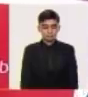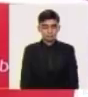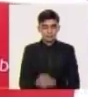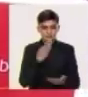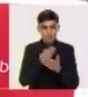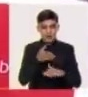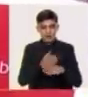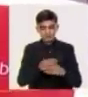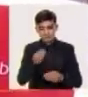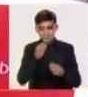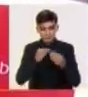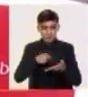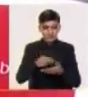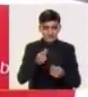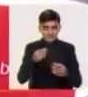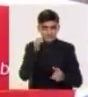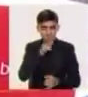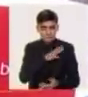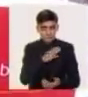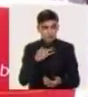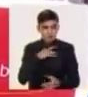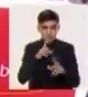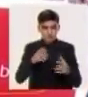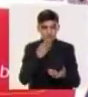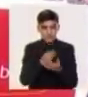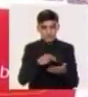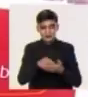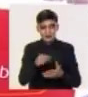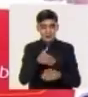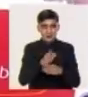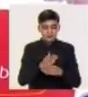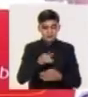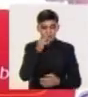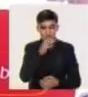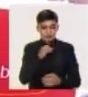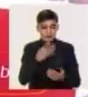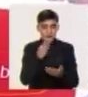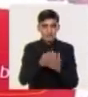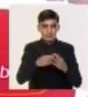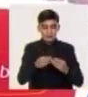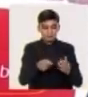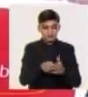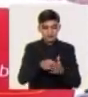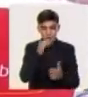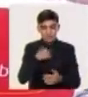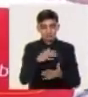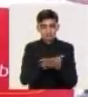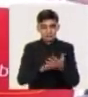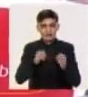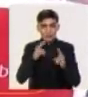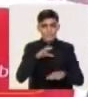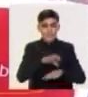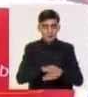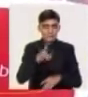өзінің нанын тауып жаймай жатқандар бар. Сейчас многие из нас не могут купить кусок хлеба, чтобы прокормить свои семьи. Мы писали в Национальный